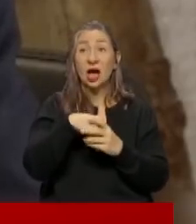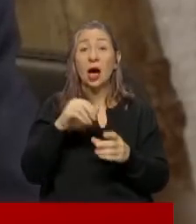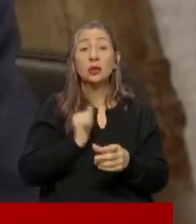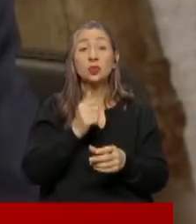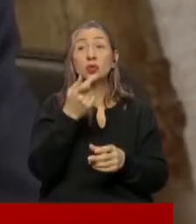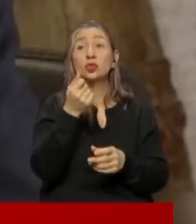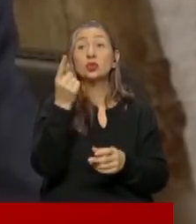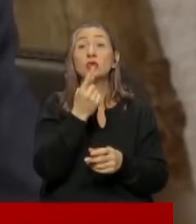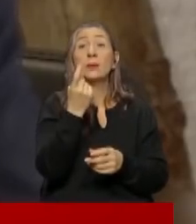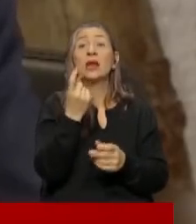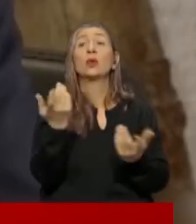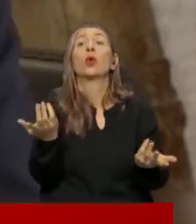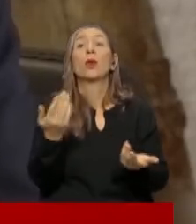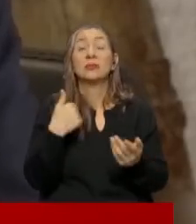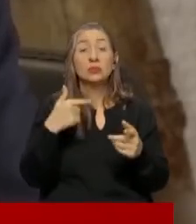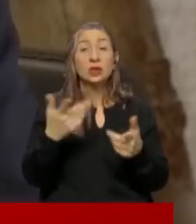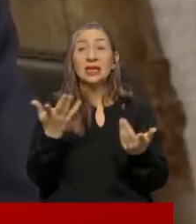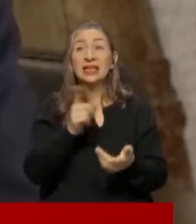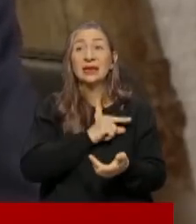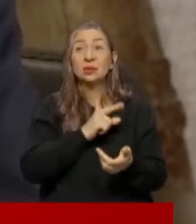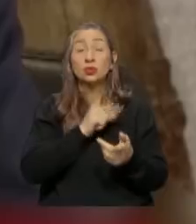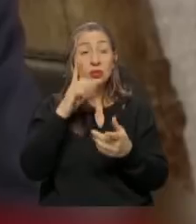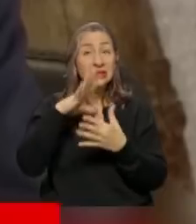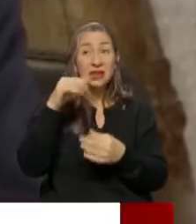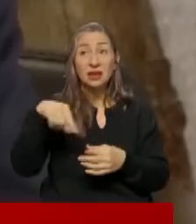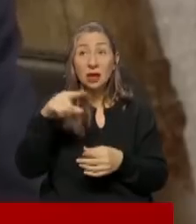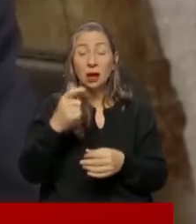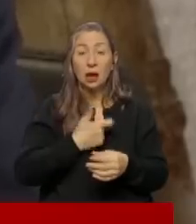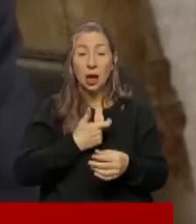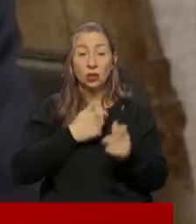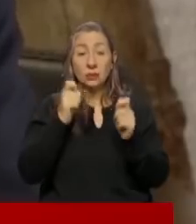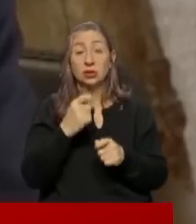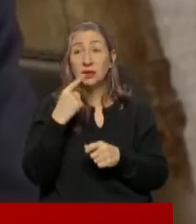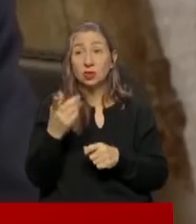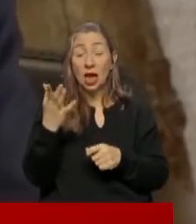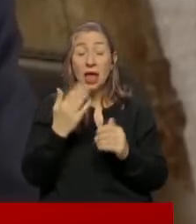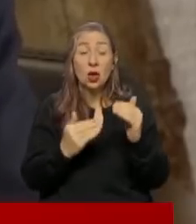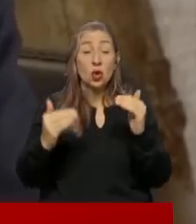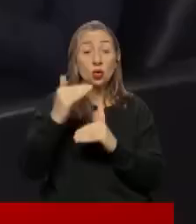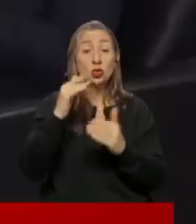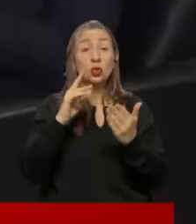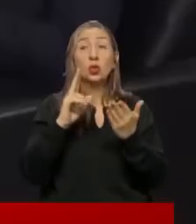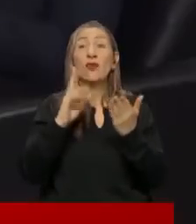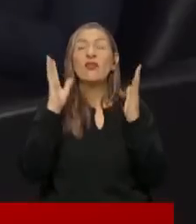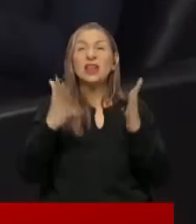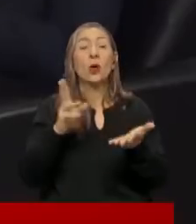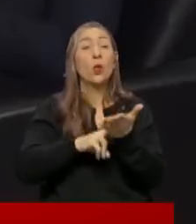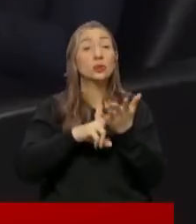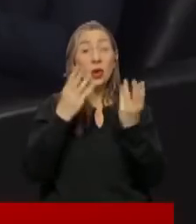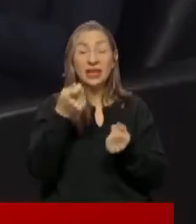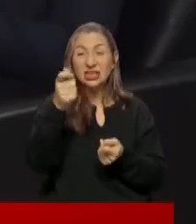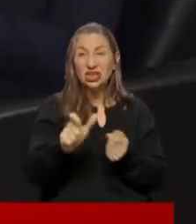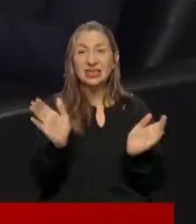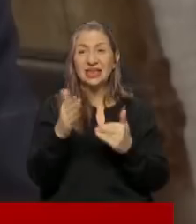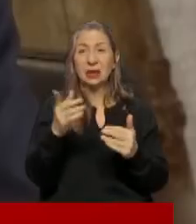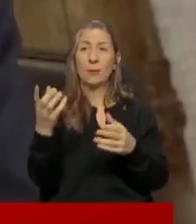asgari ücretli %1 yok. Biz burada neye temsil ediyoruz bu insanları? Kanun yapıcı demiş ki en yüksek üyesi olan işçi sendikası bu